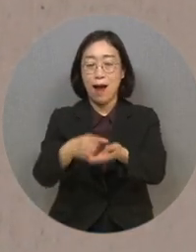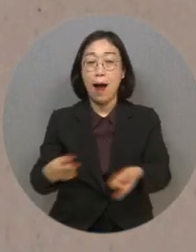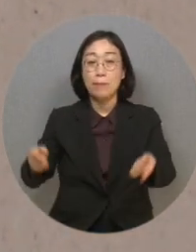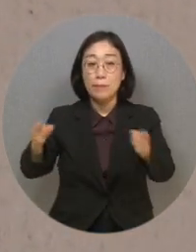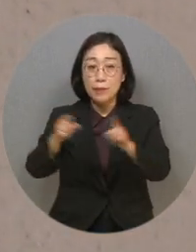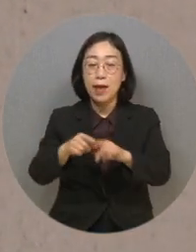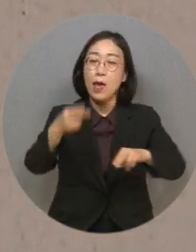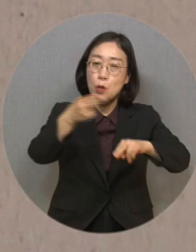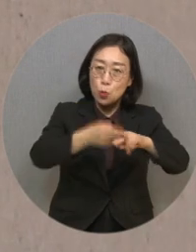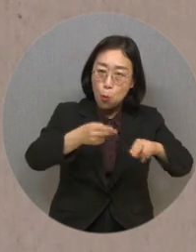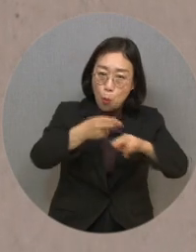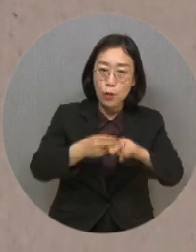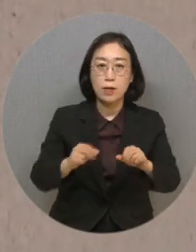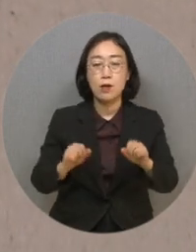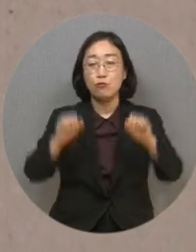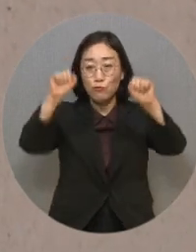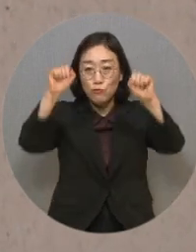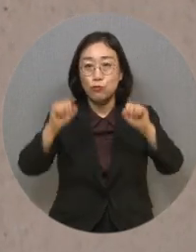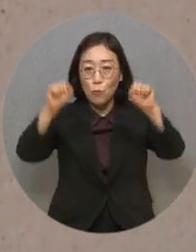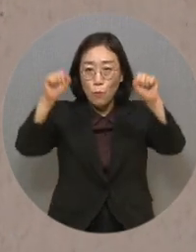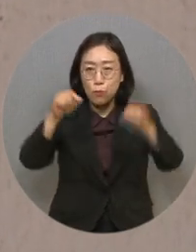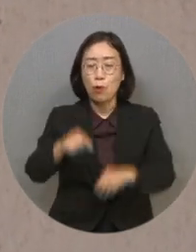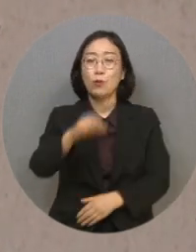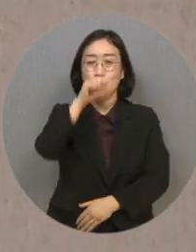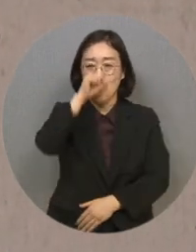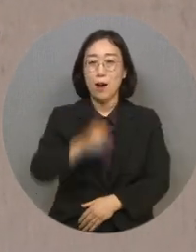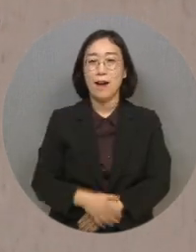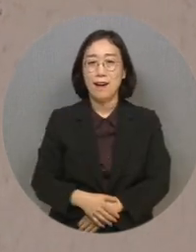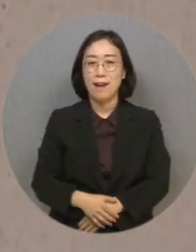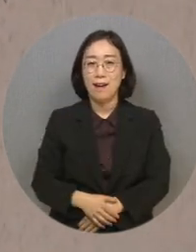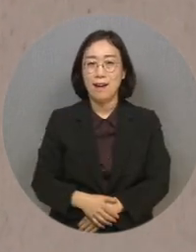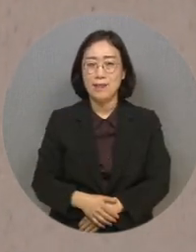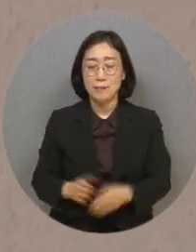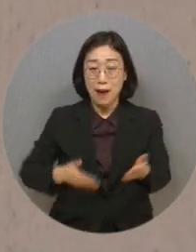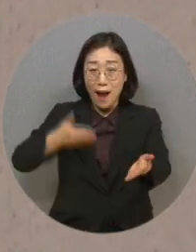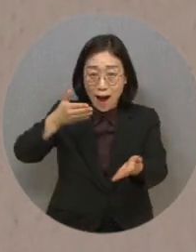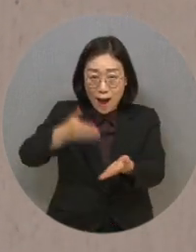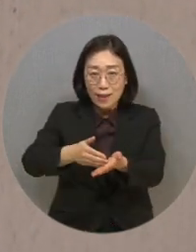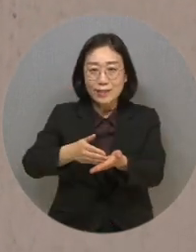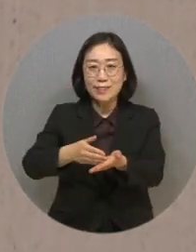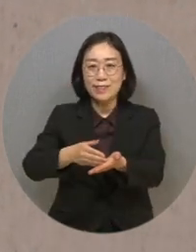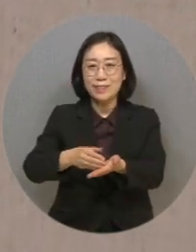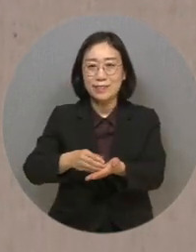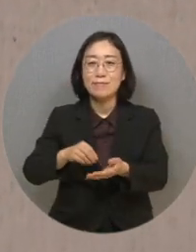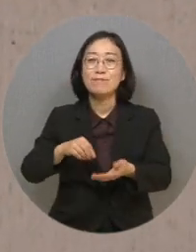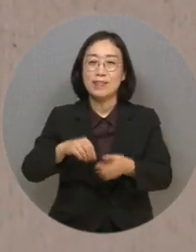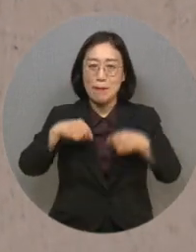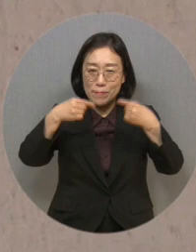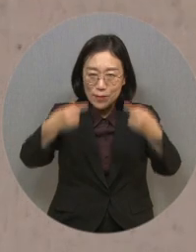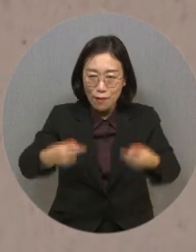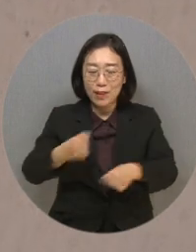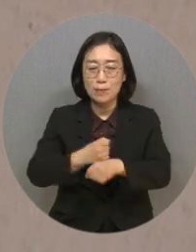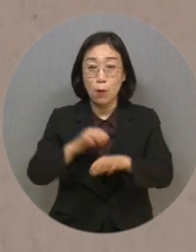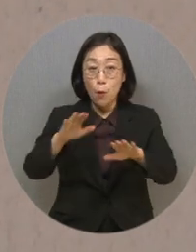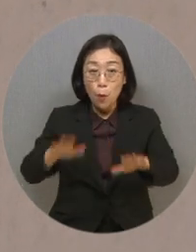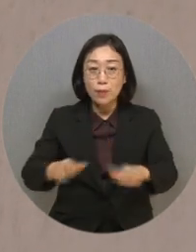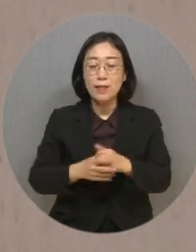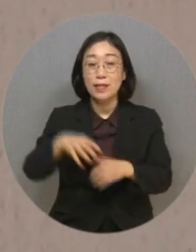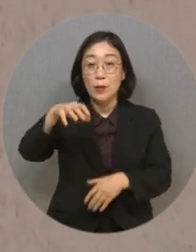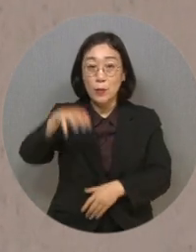요리하고 운동하는 게 나쁘지 않더라고요. 그래서 지금까지 참석하고 있습니다. 덕분에 오늘